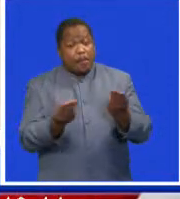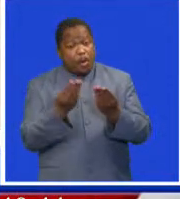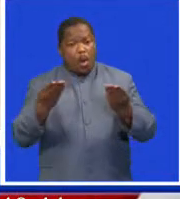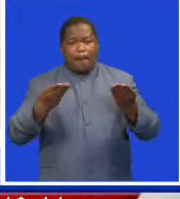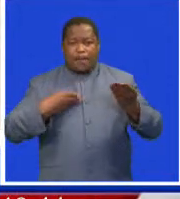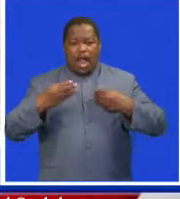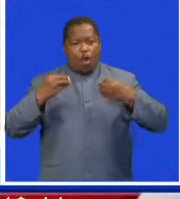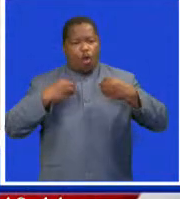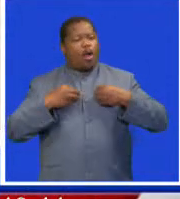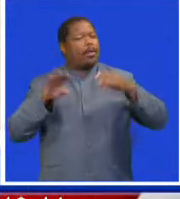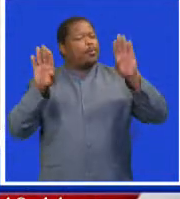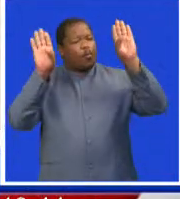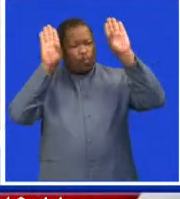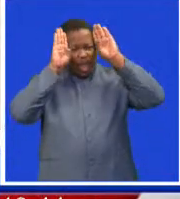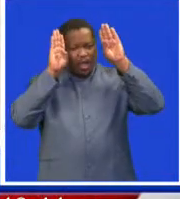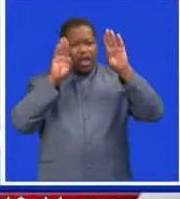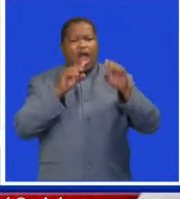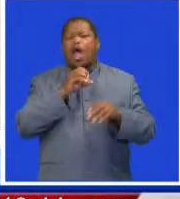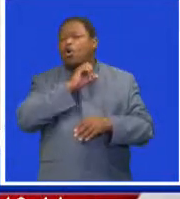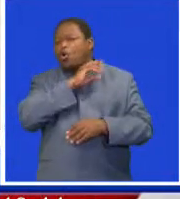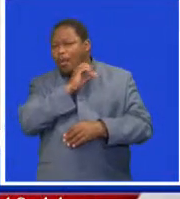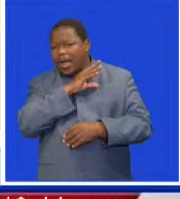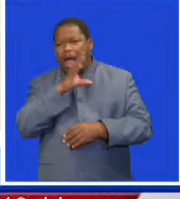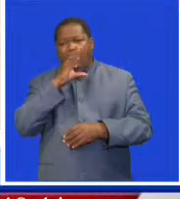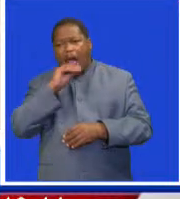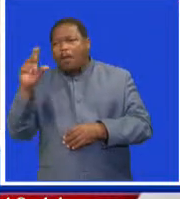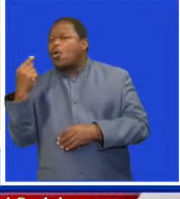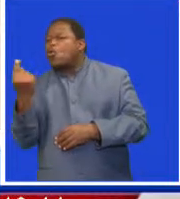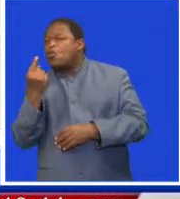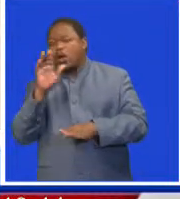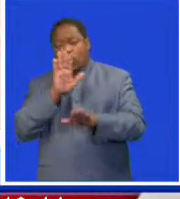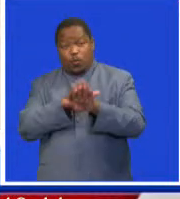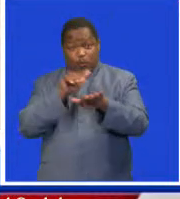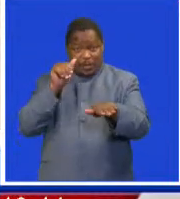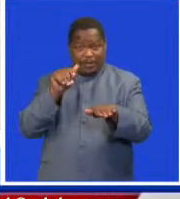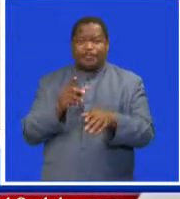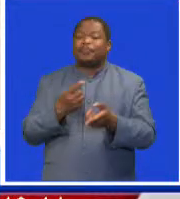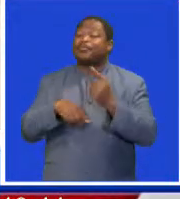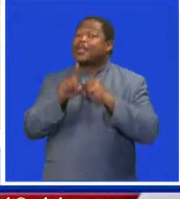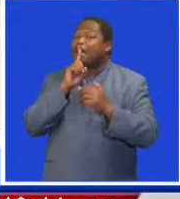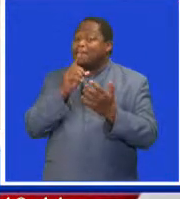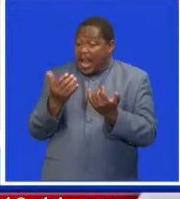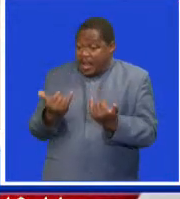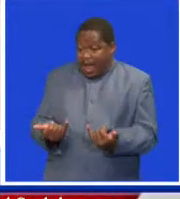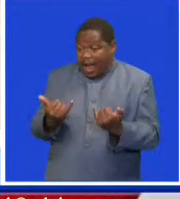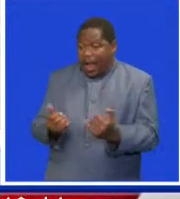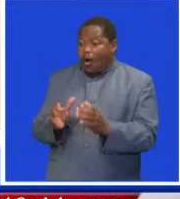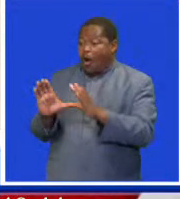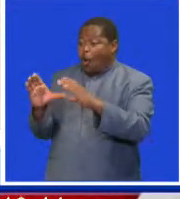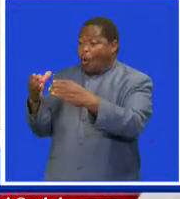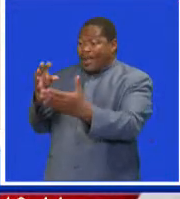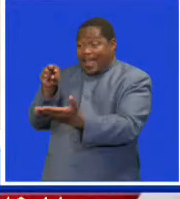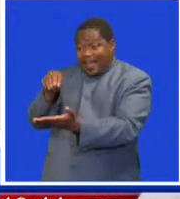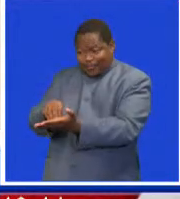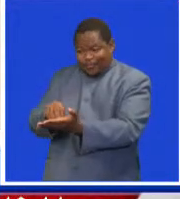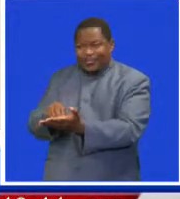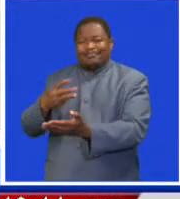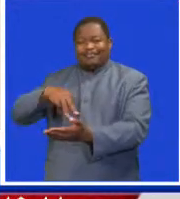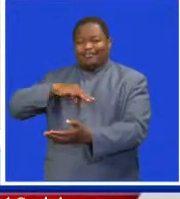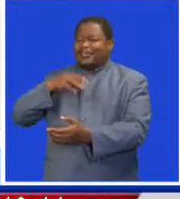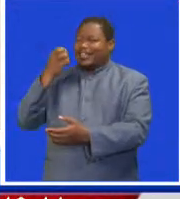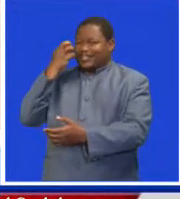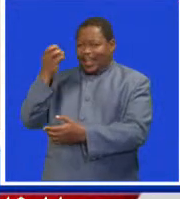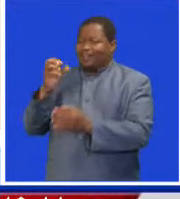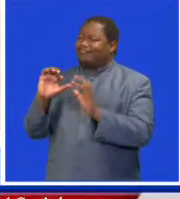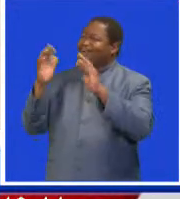ngubani lotaba liso lethu manje siyathokota siyadumisa kakhulu lona ukuthi kuliso lethu siyathi ukuthi umthelo bale